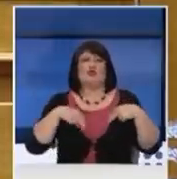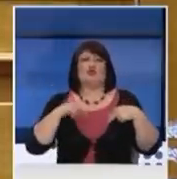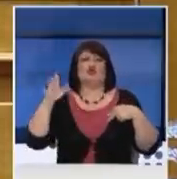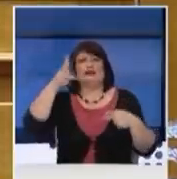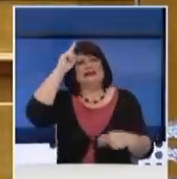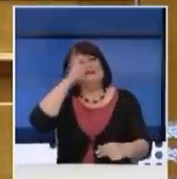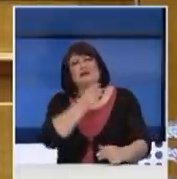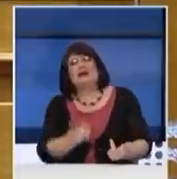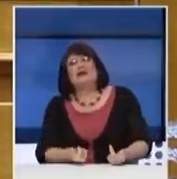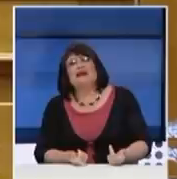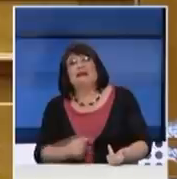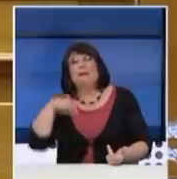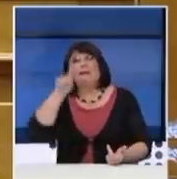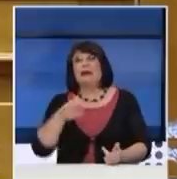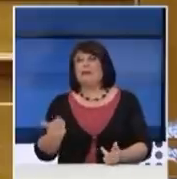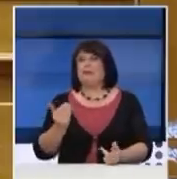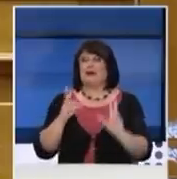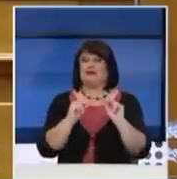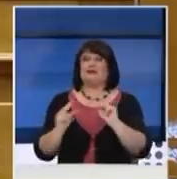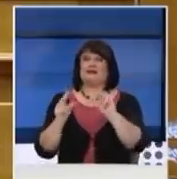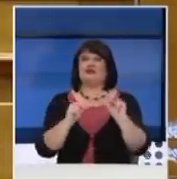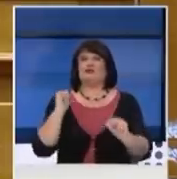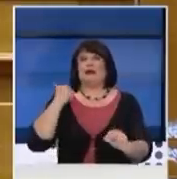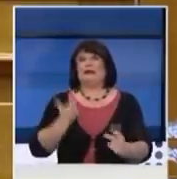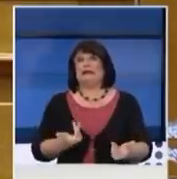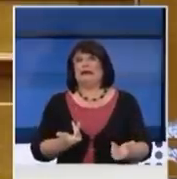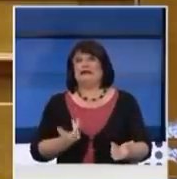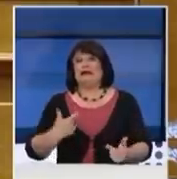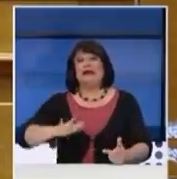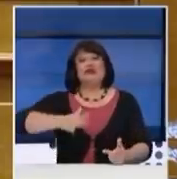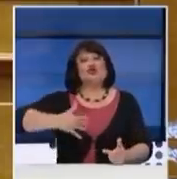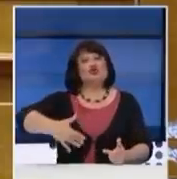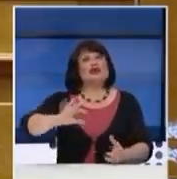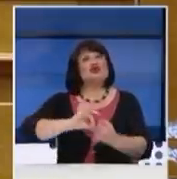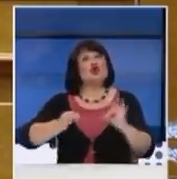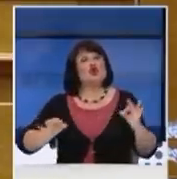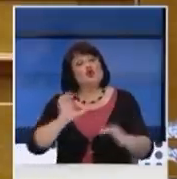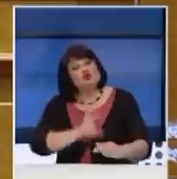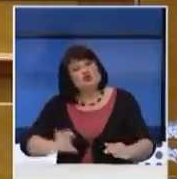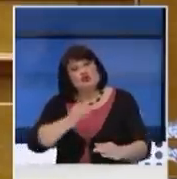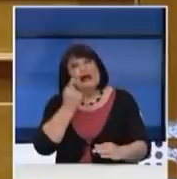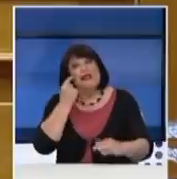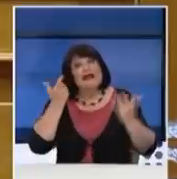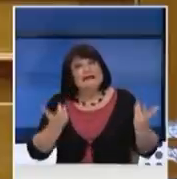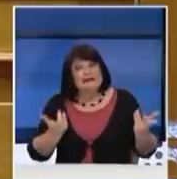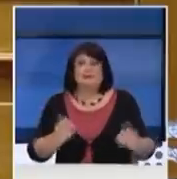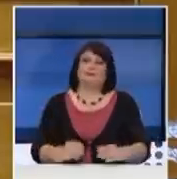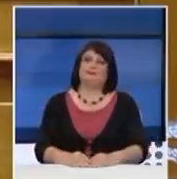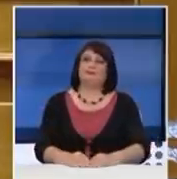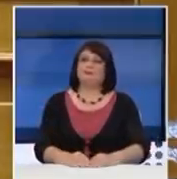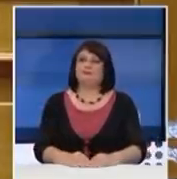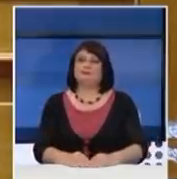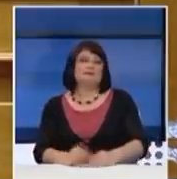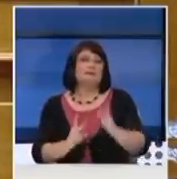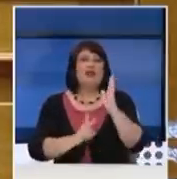αυτή. Αναρωτιέμαι, ο ιστορικός του μέλλοντος ίσως ψάξει. Βέβαια, ανοίγοντας την επέκταση